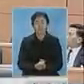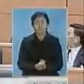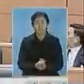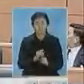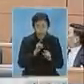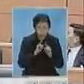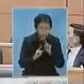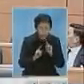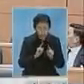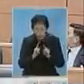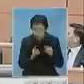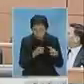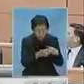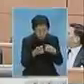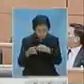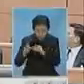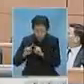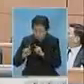สุนทรียสนทนา